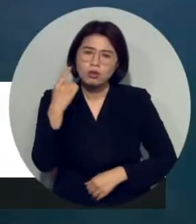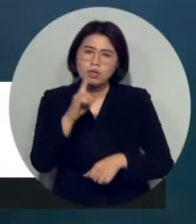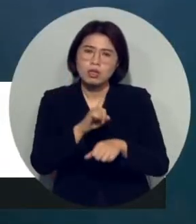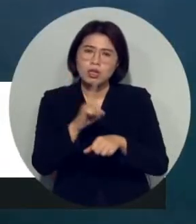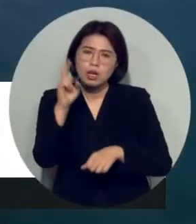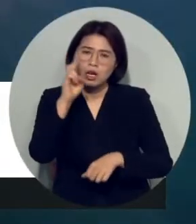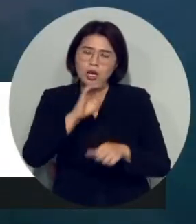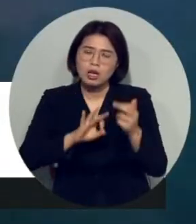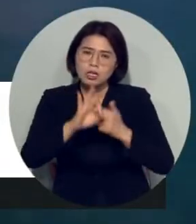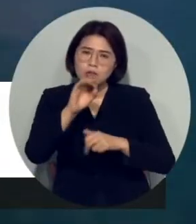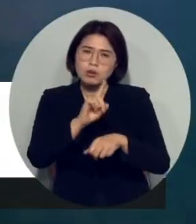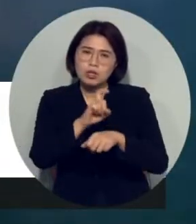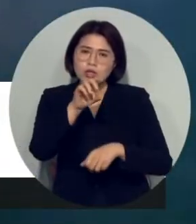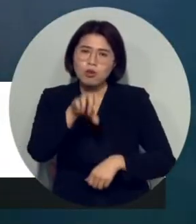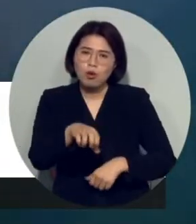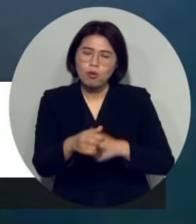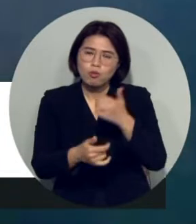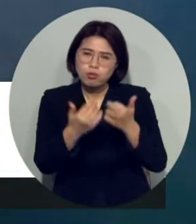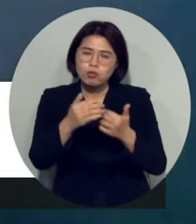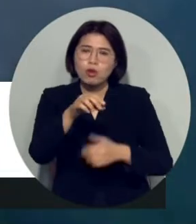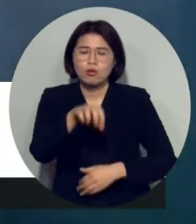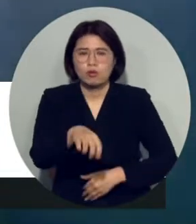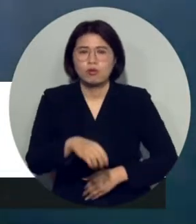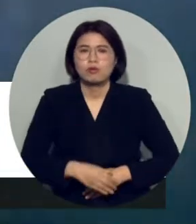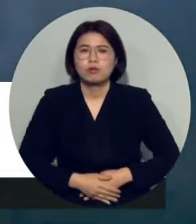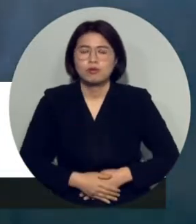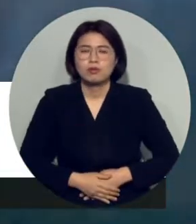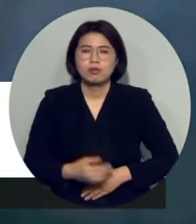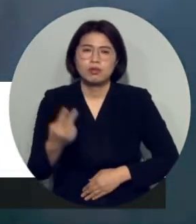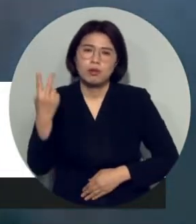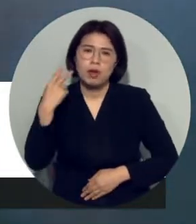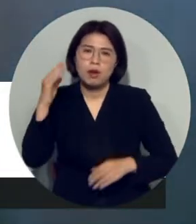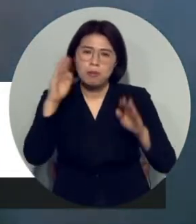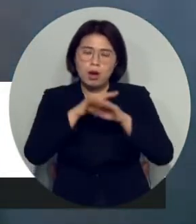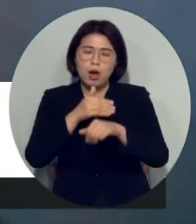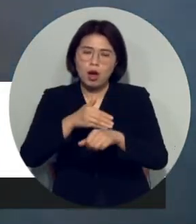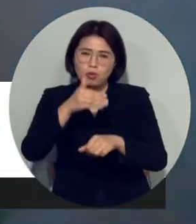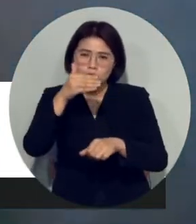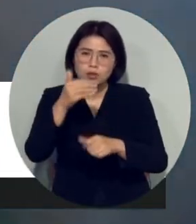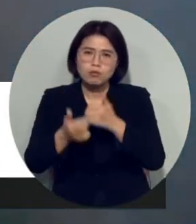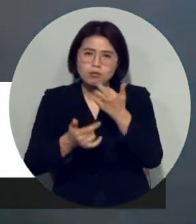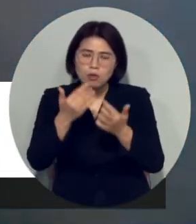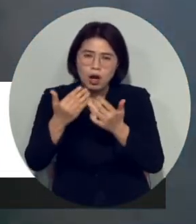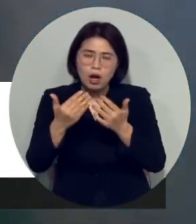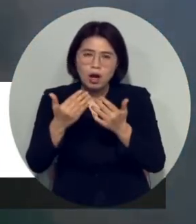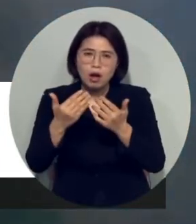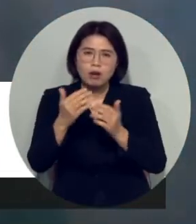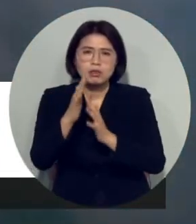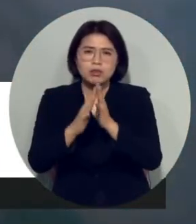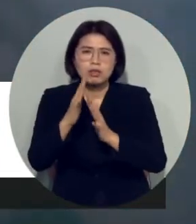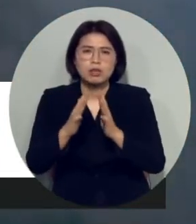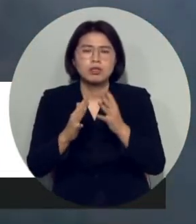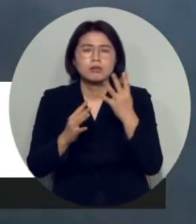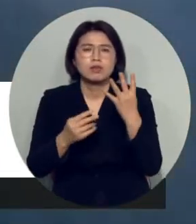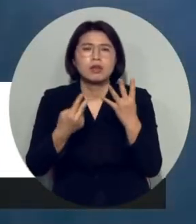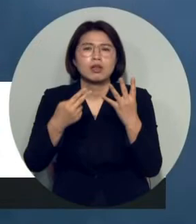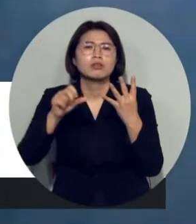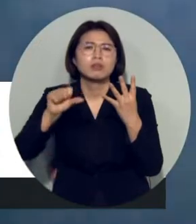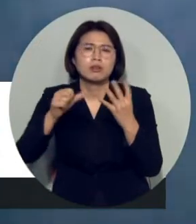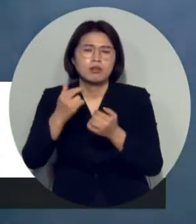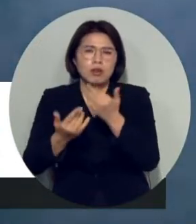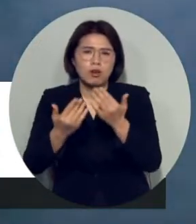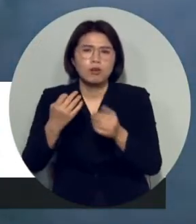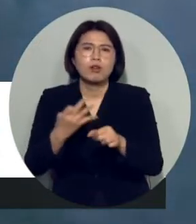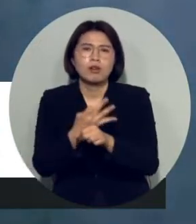11시쯤 주 불이 진화된 지역입니다 에그 재판 9시쯤 발생한 산불이 살림 4 헥타르 를 태우고 14시간 만에